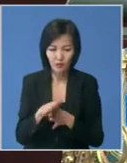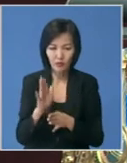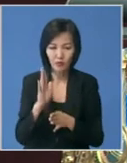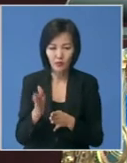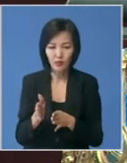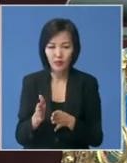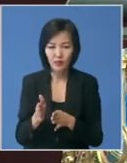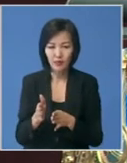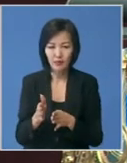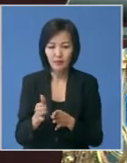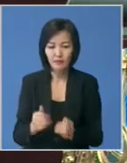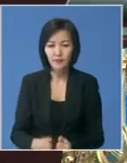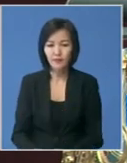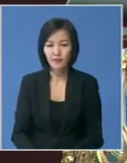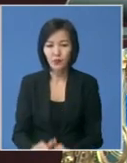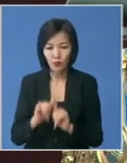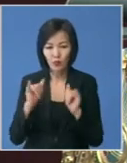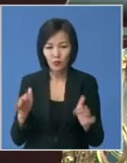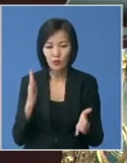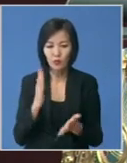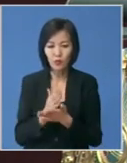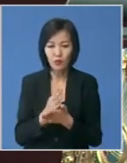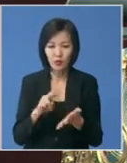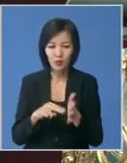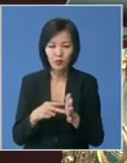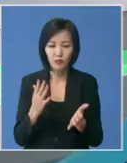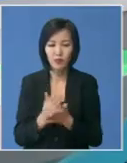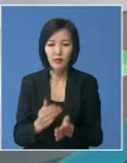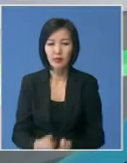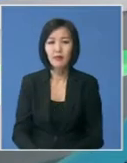позициялардан асып түсеміз деп сондай.